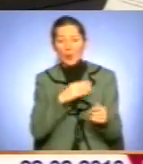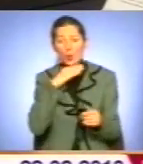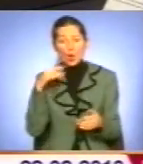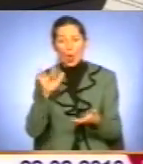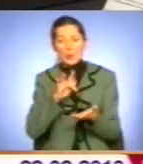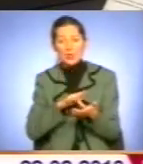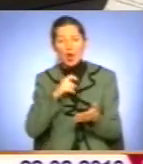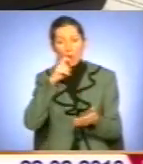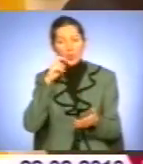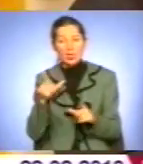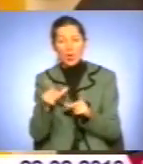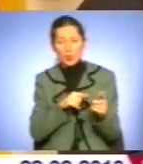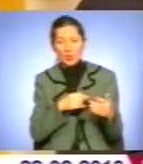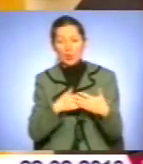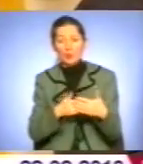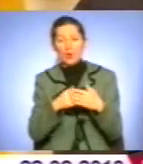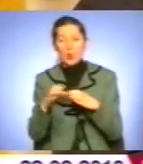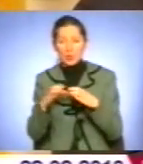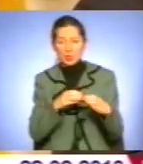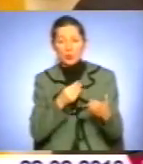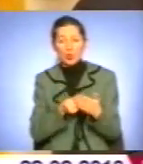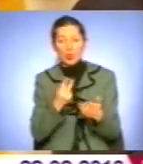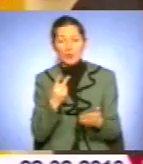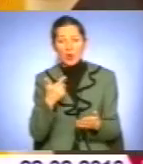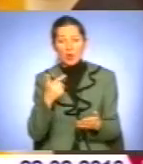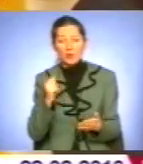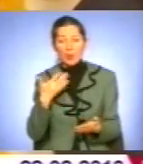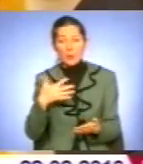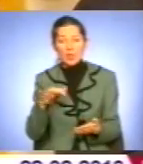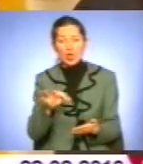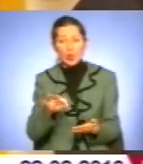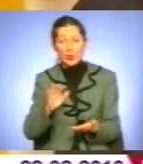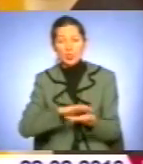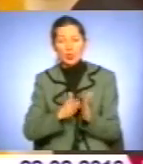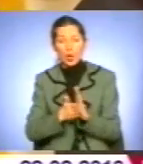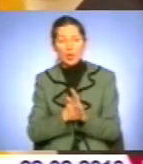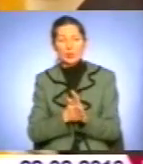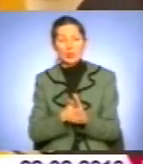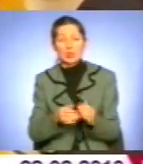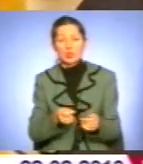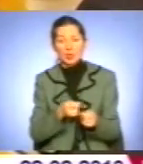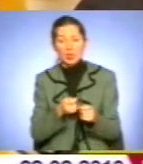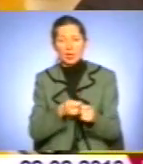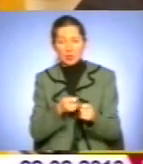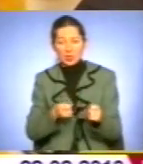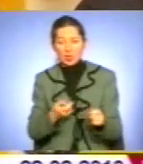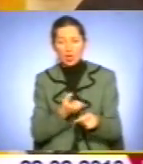громадському транспорті коштує 2 гривні 50 копійок. Ситуація підтягнута і натягнута дуже